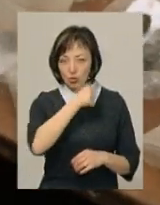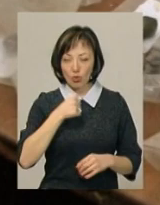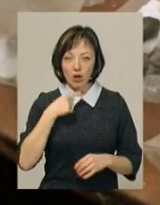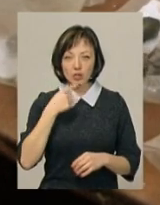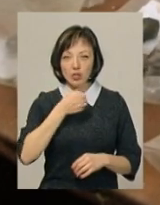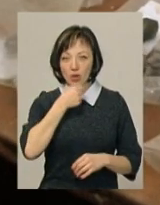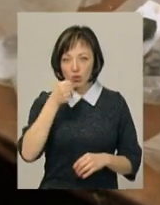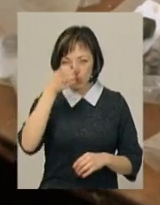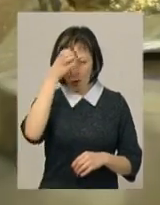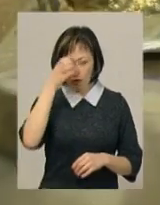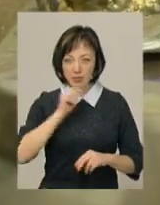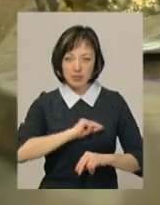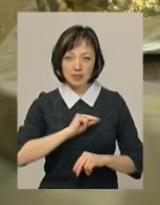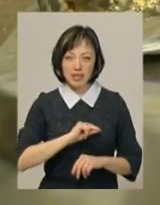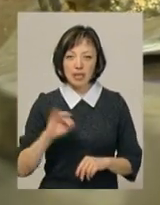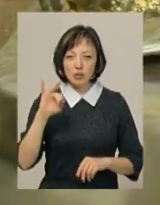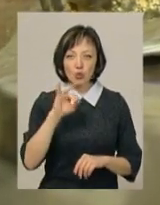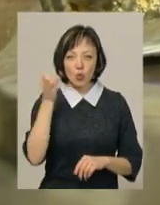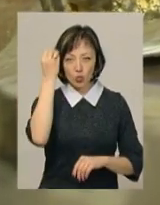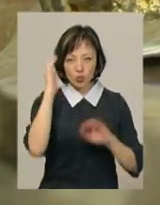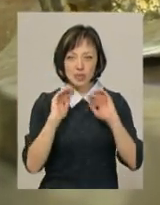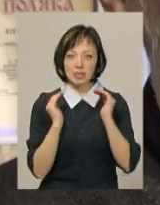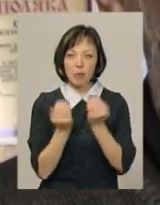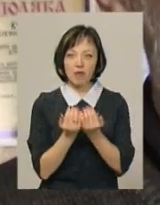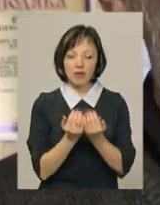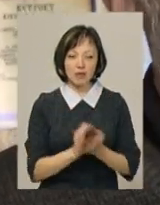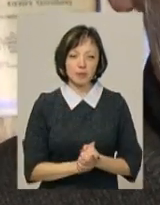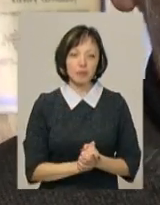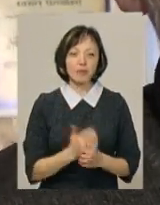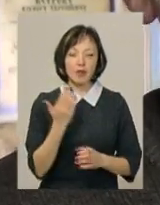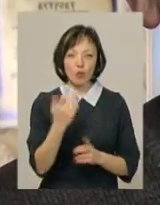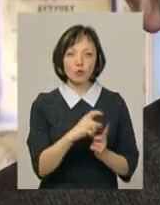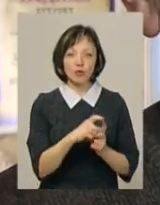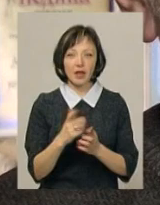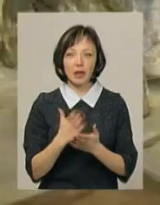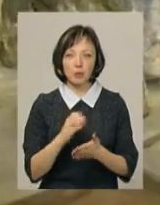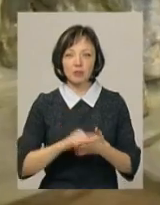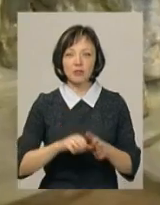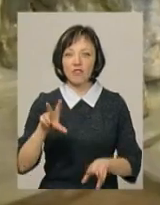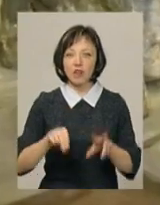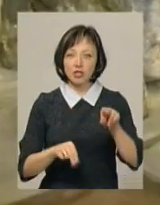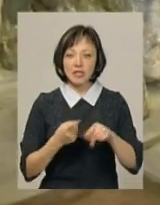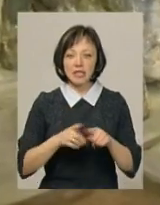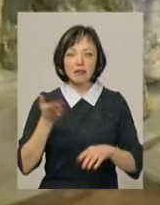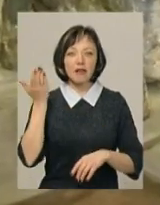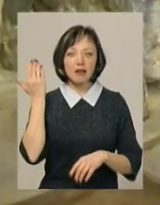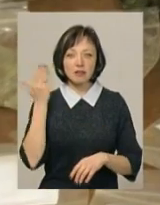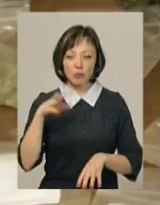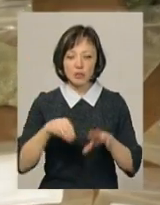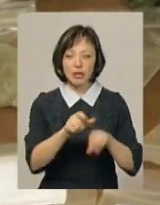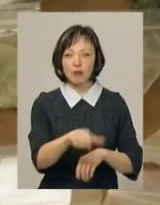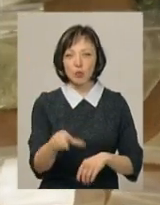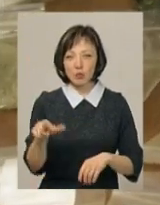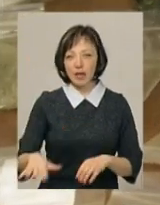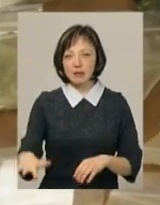старший науковий співробітник Державного історико-культурного заповідника Віктор Вєтров. За його словами, є підстави вважати цю стоянку найдавнішим поселенням людей